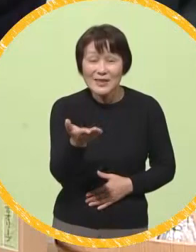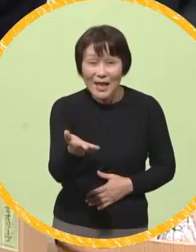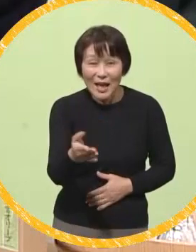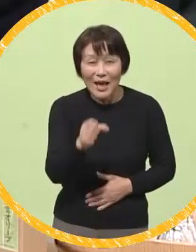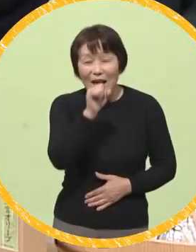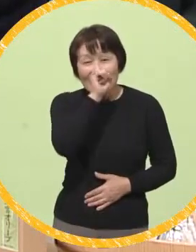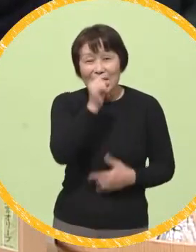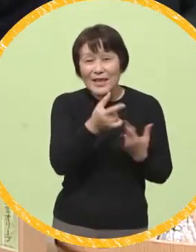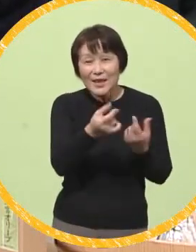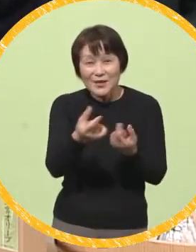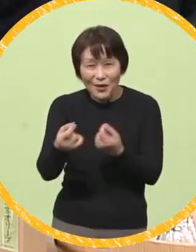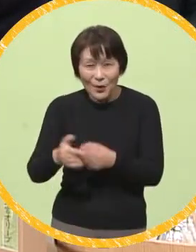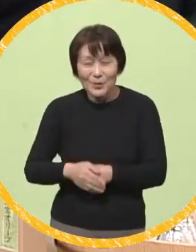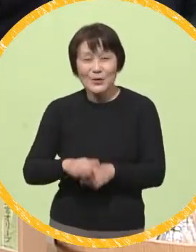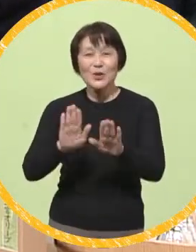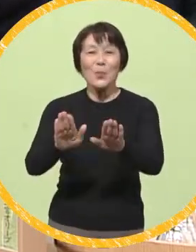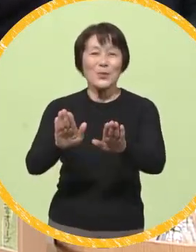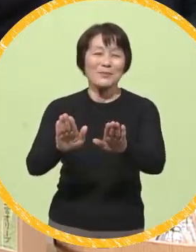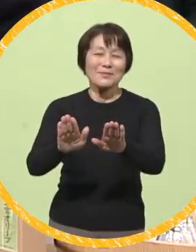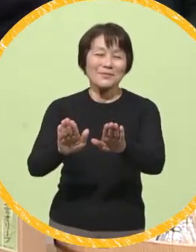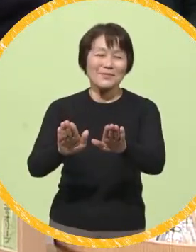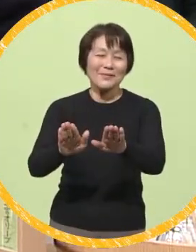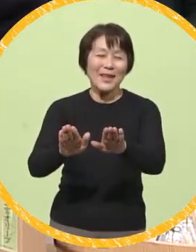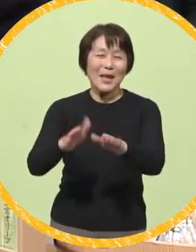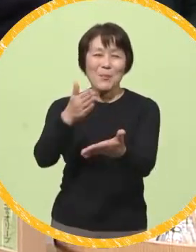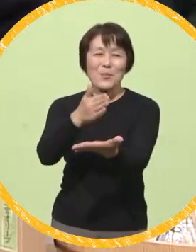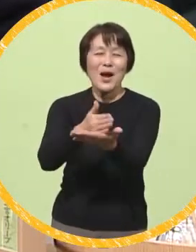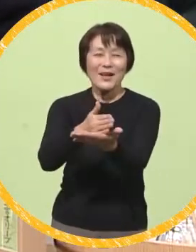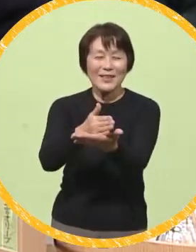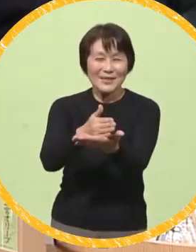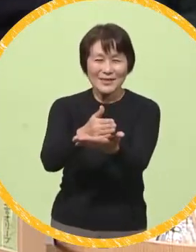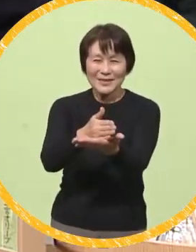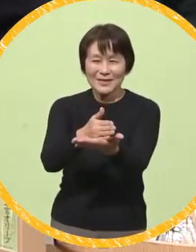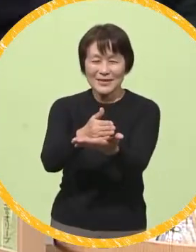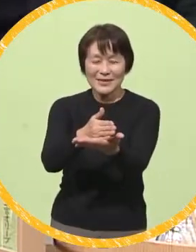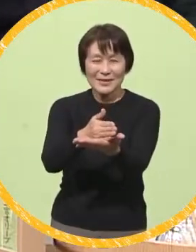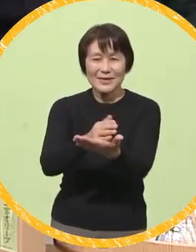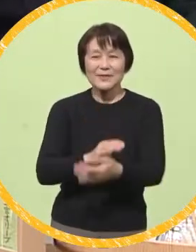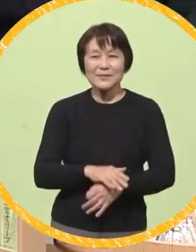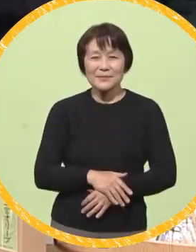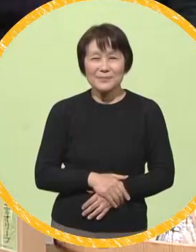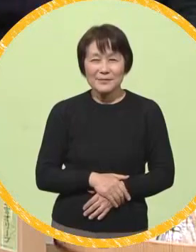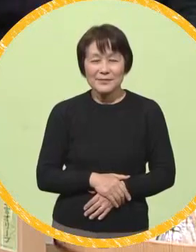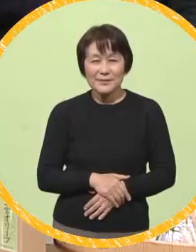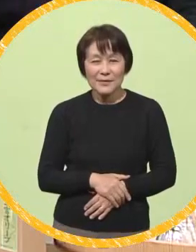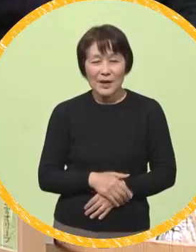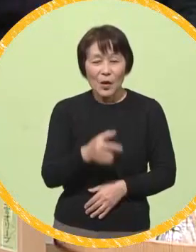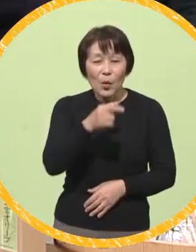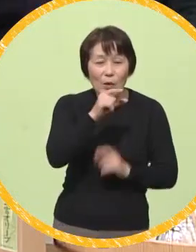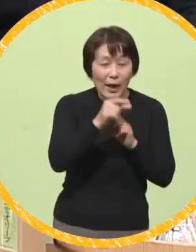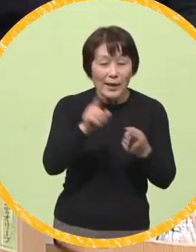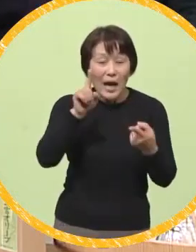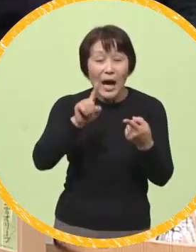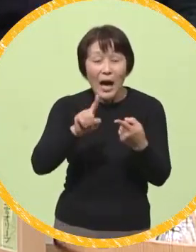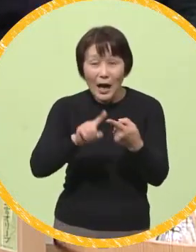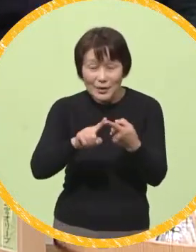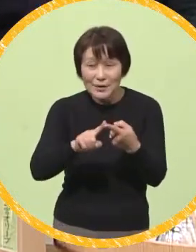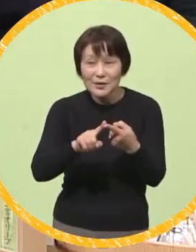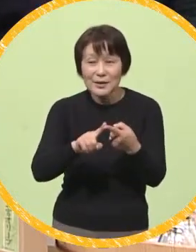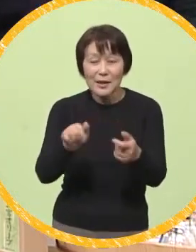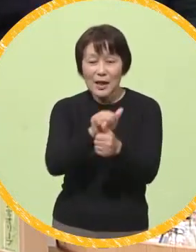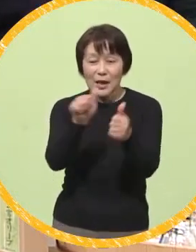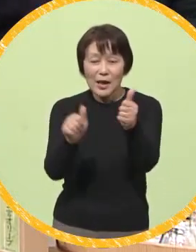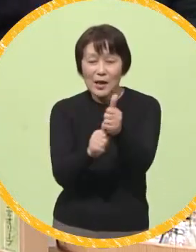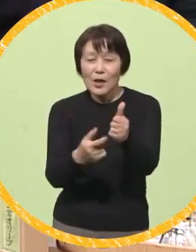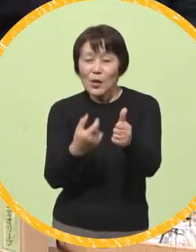ントントントントントントントントントントントントントントントントントントントント ントントントントント ントントントントントントントントントントントントントントントントント